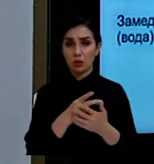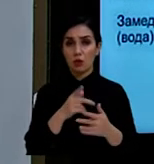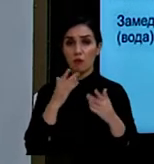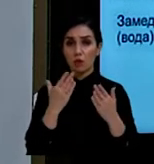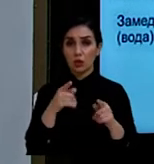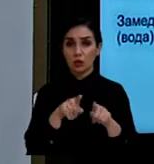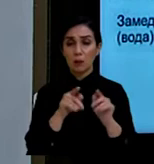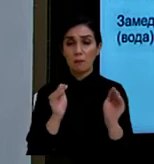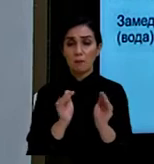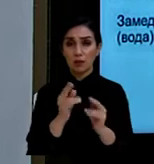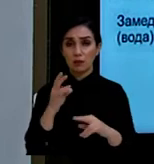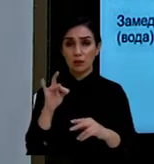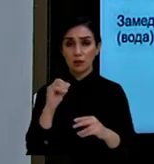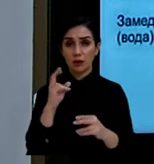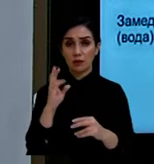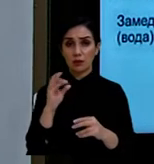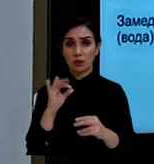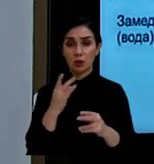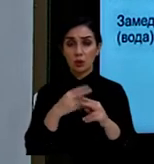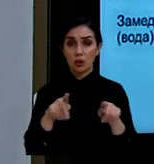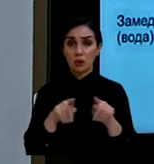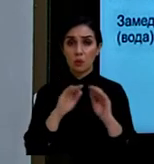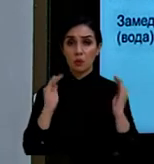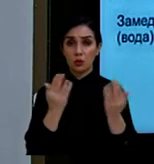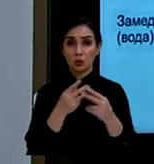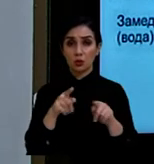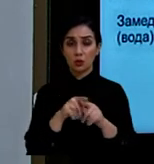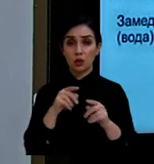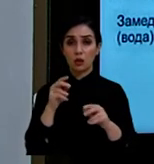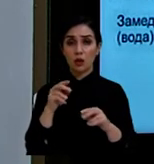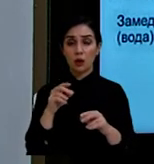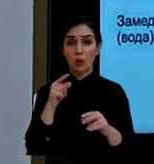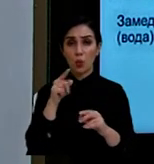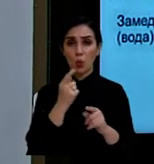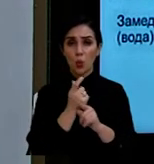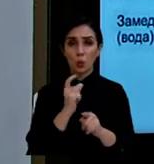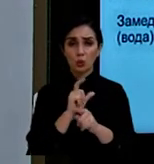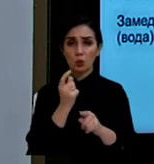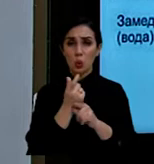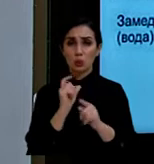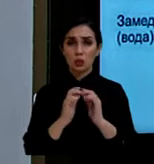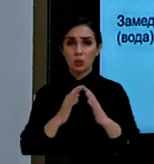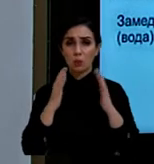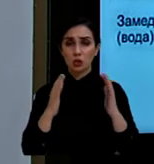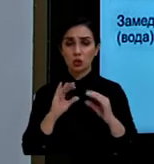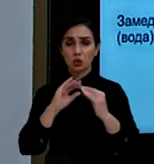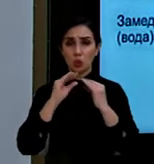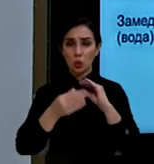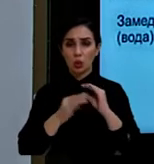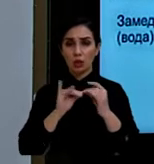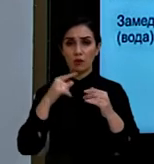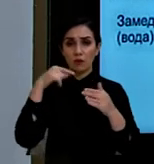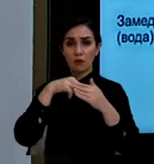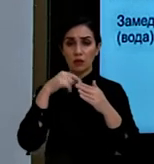вот этот маленький реактор покрыт бетонной оболочкой. Там очень-очень большой слой. Сверху